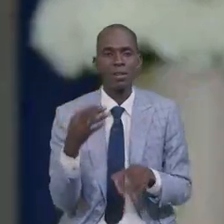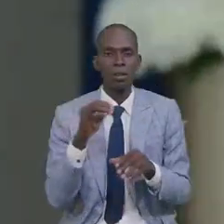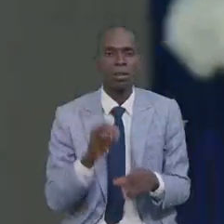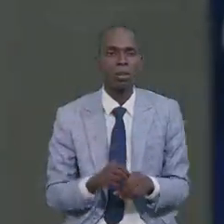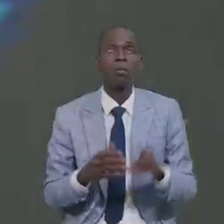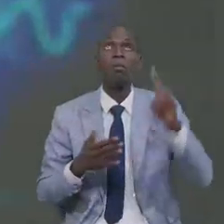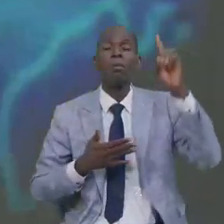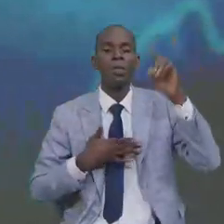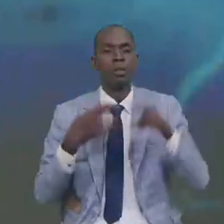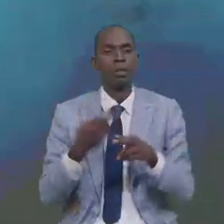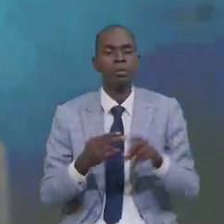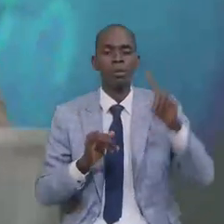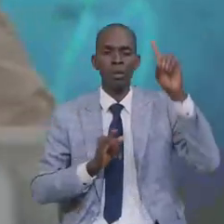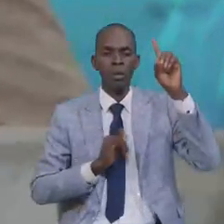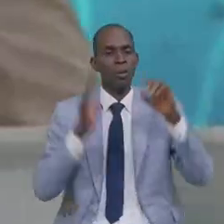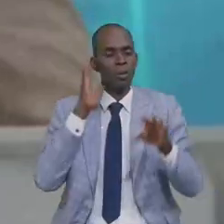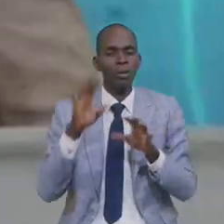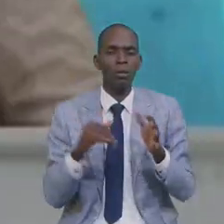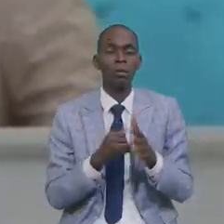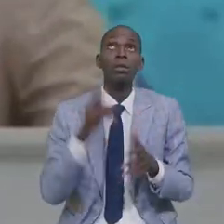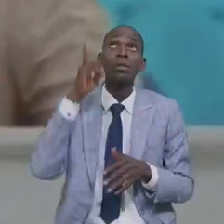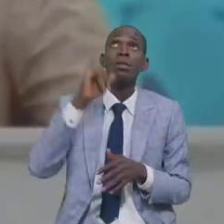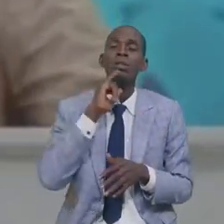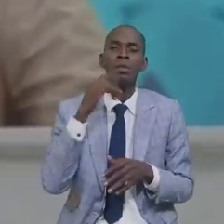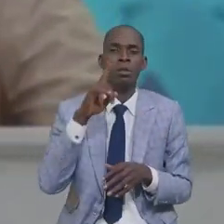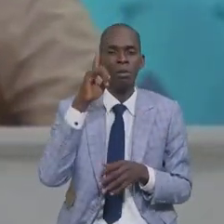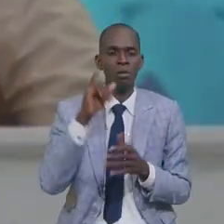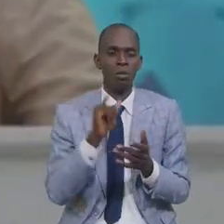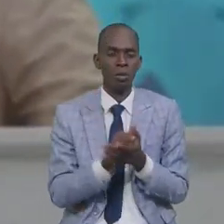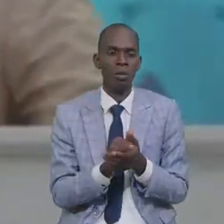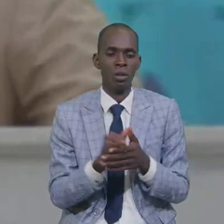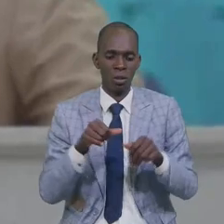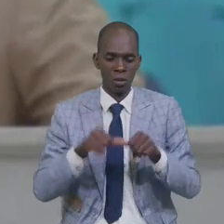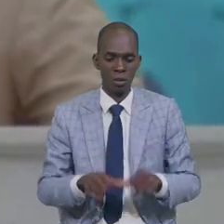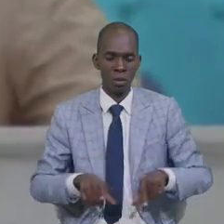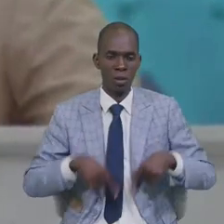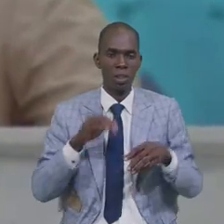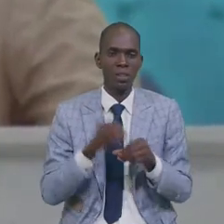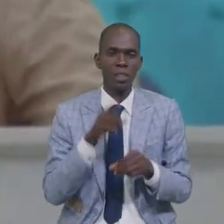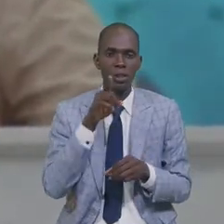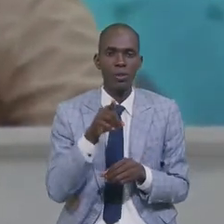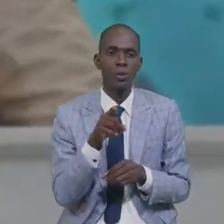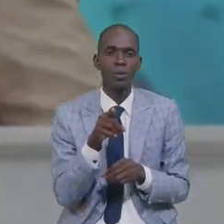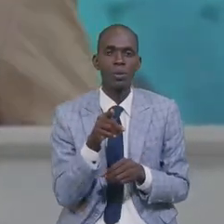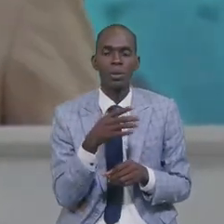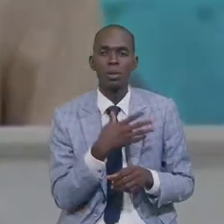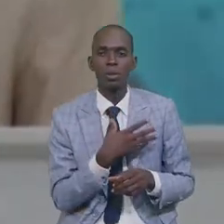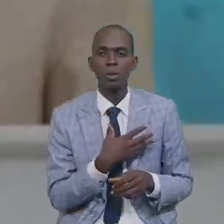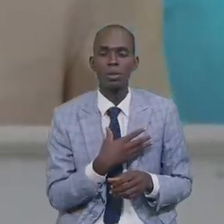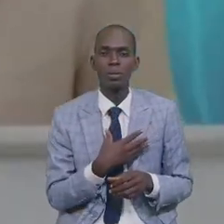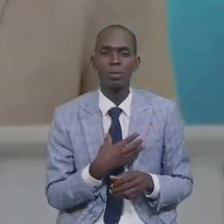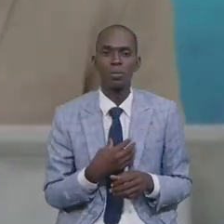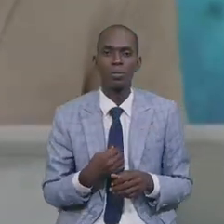si vous demandez quelque chose en mon nom, je le ferai. C'est lui qui demeure et vit en toi, qui